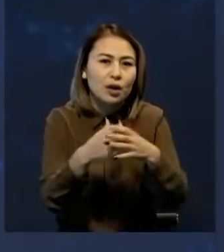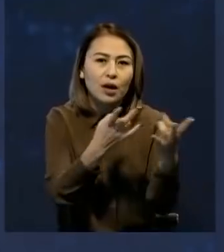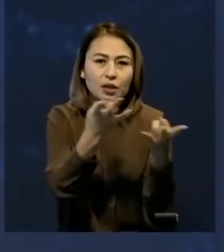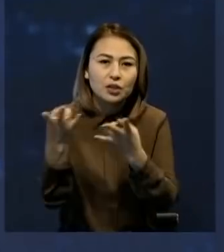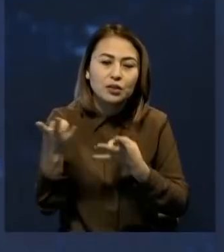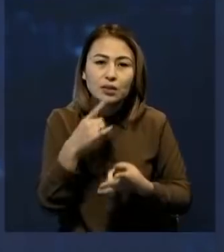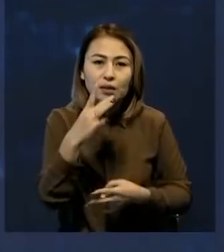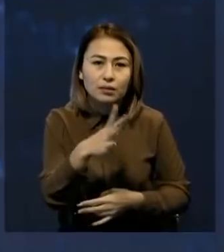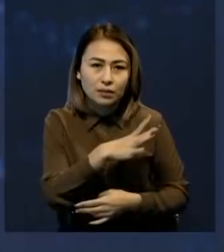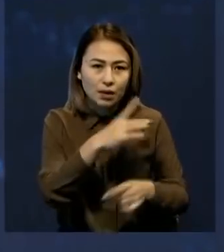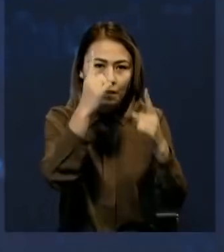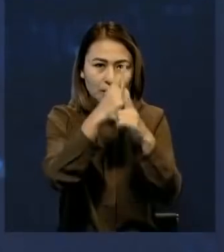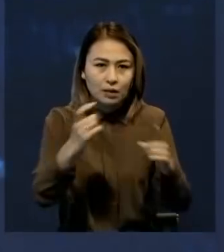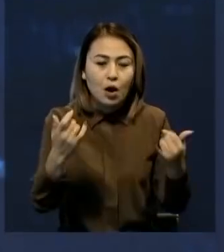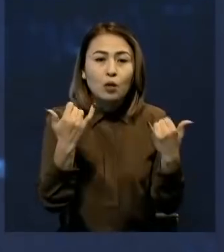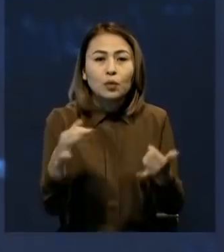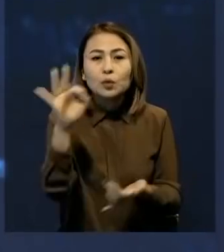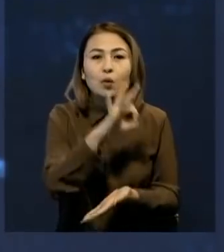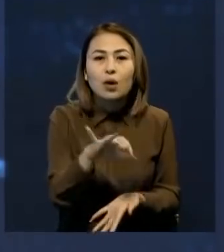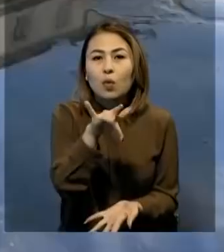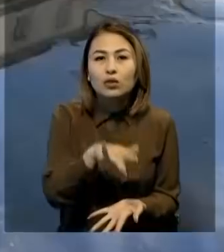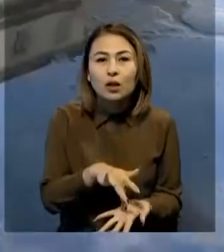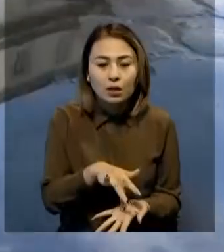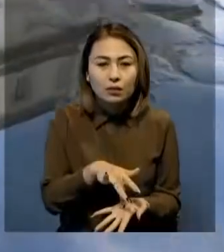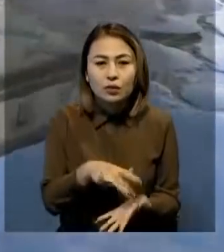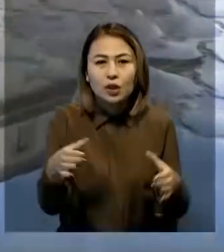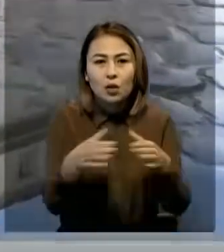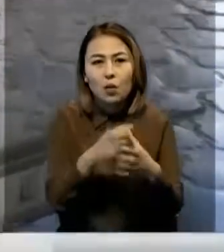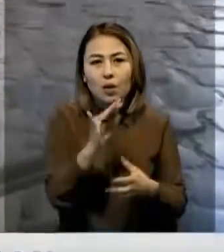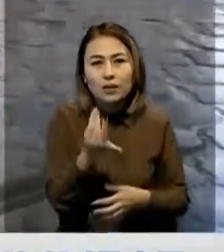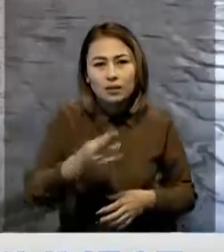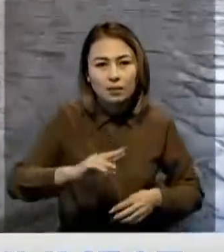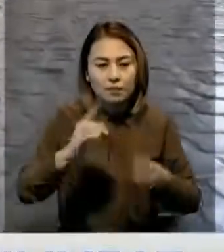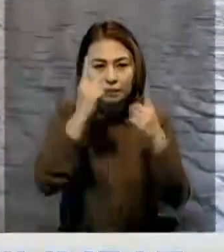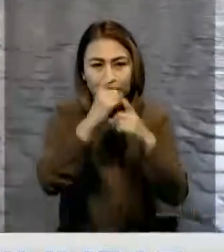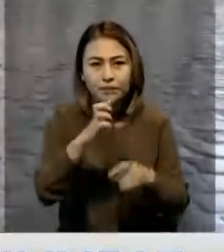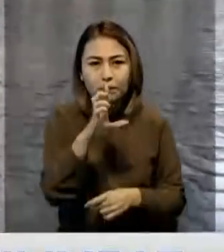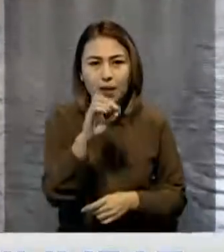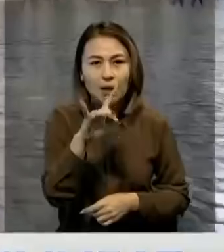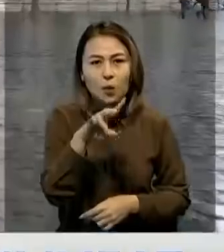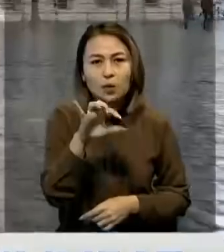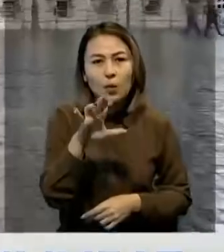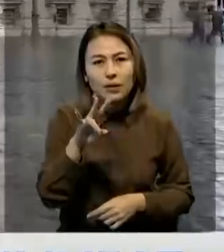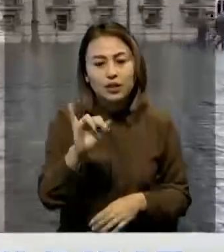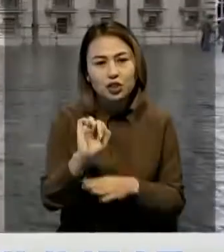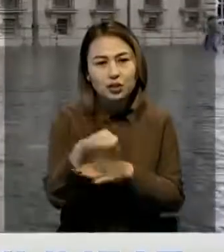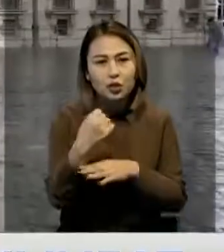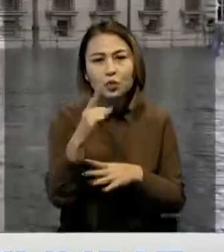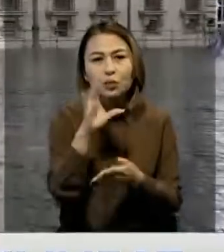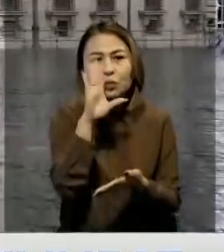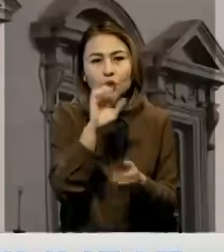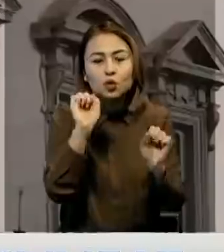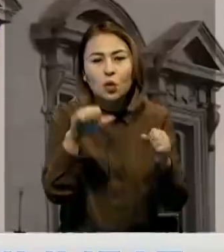бір тұтасты қажеттелінген хабарламада. Бұл туралы орталық оңшыл коалиция өкілдері мәлімдеді. Берлускони жеңіске